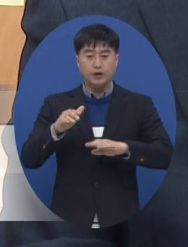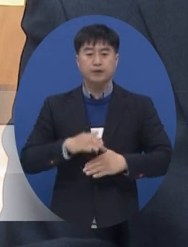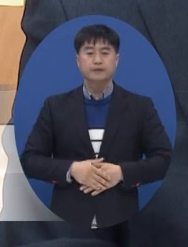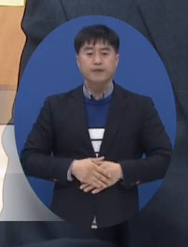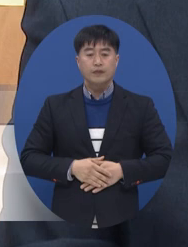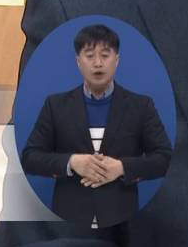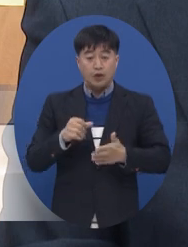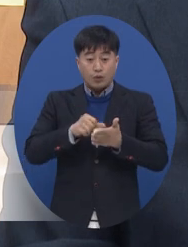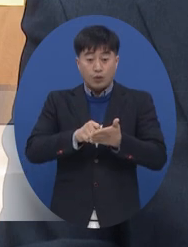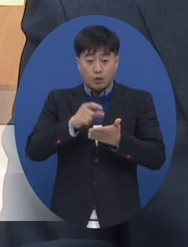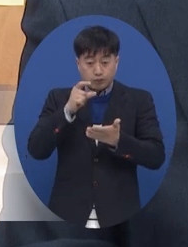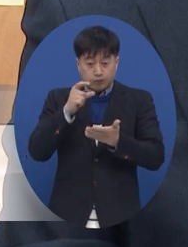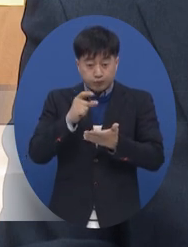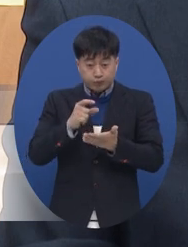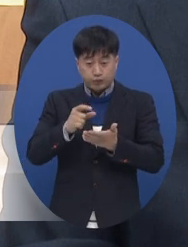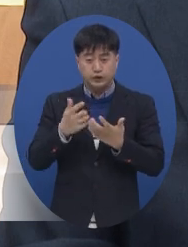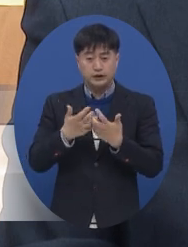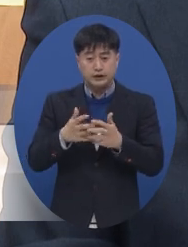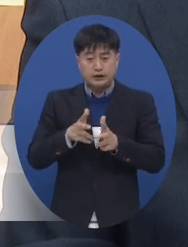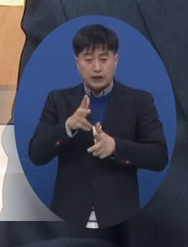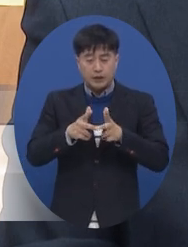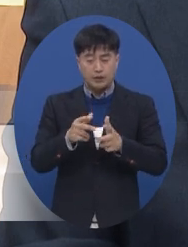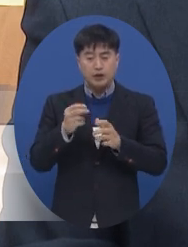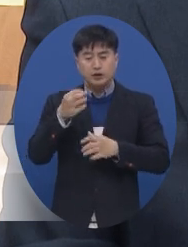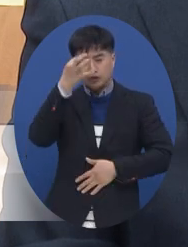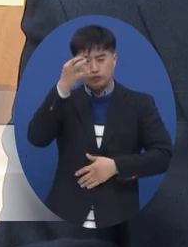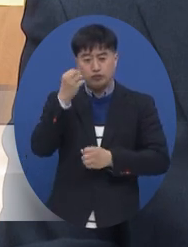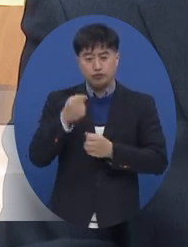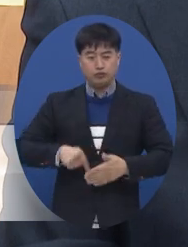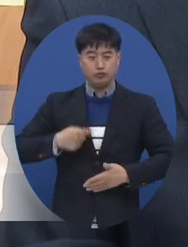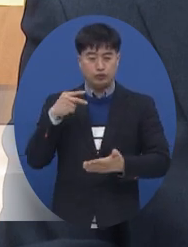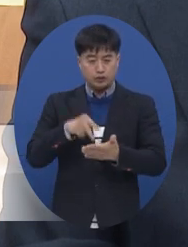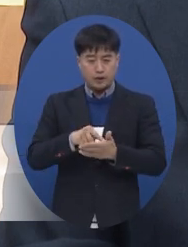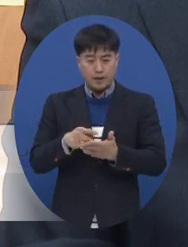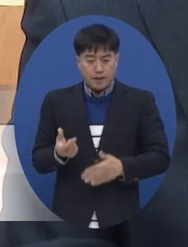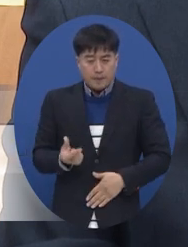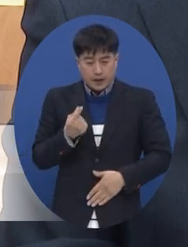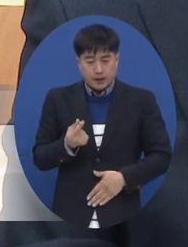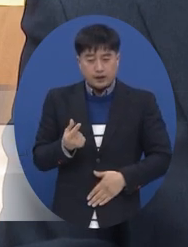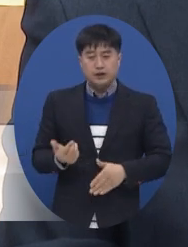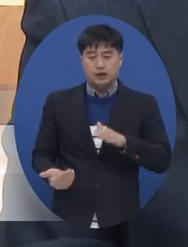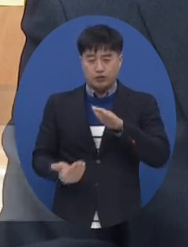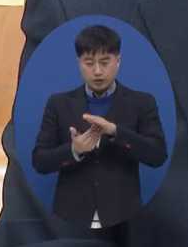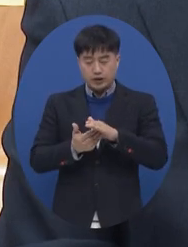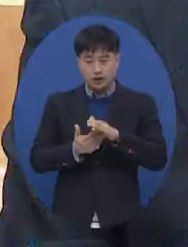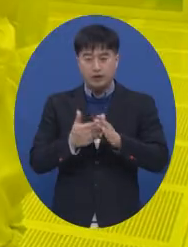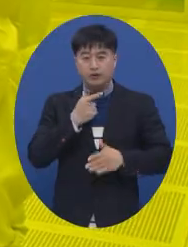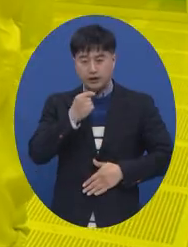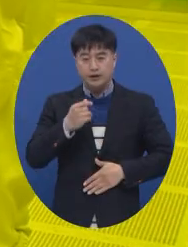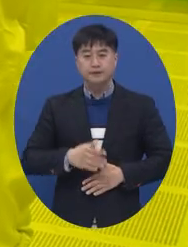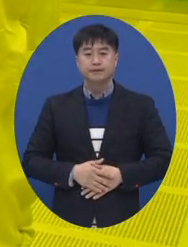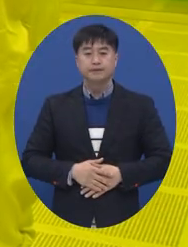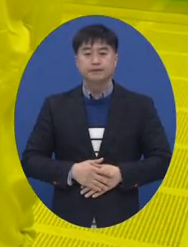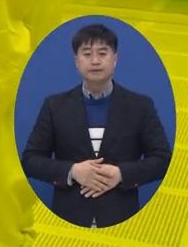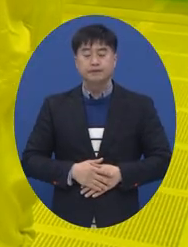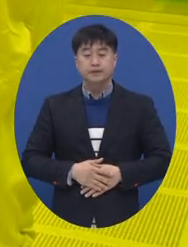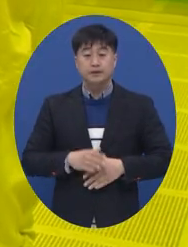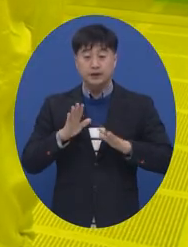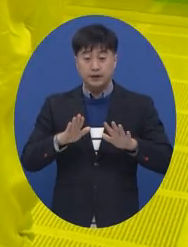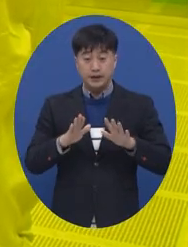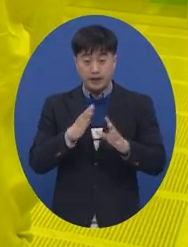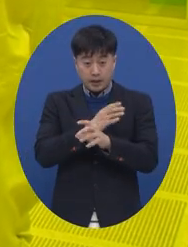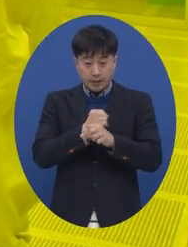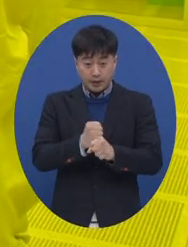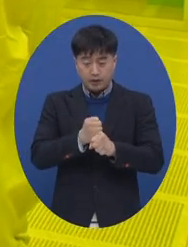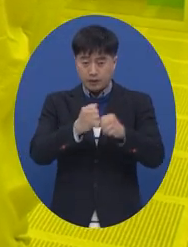소부장 산업의 기술 자립화가 반드시 조기에 이루어지기를 기원합니다. 이날 협약으로